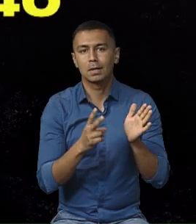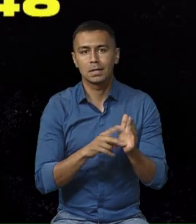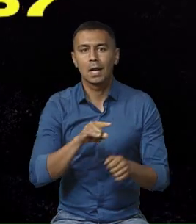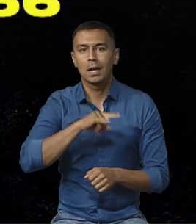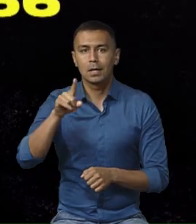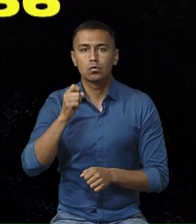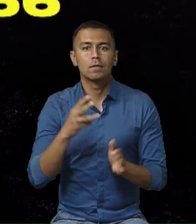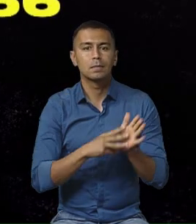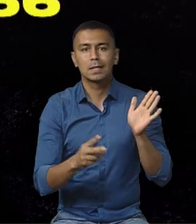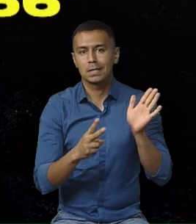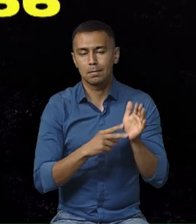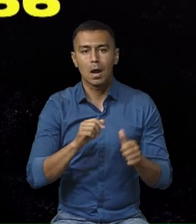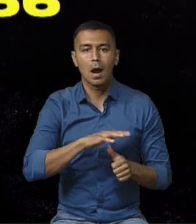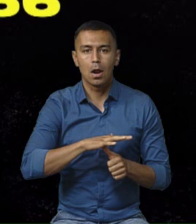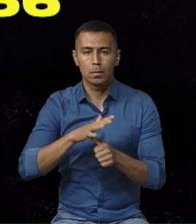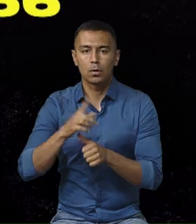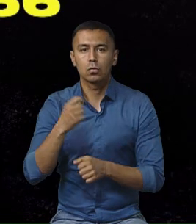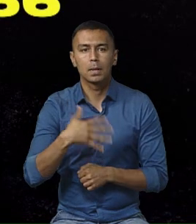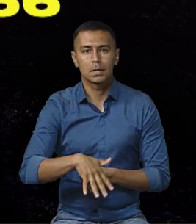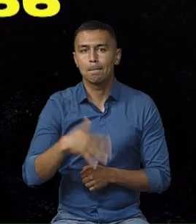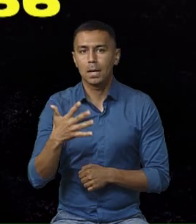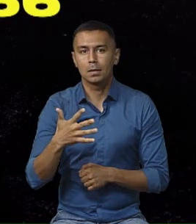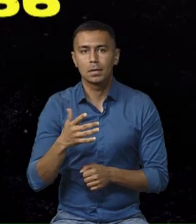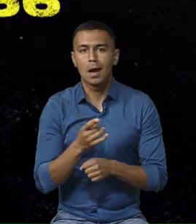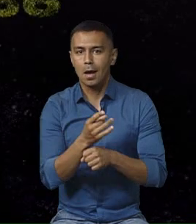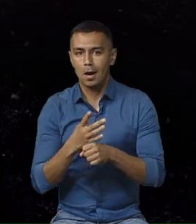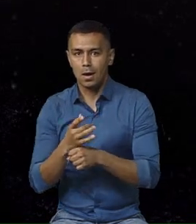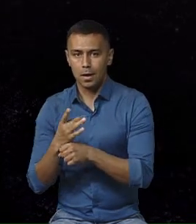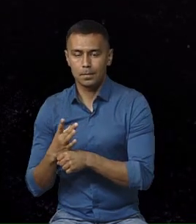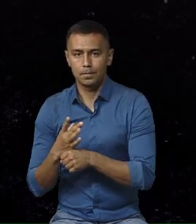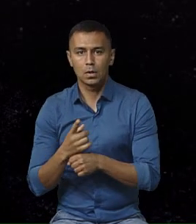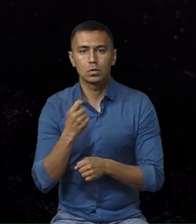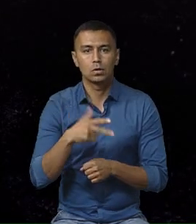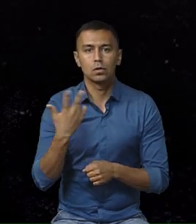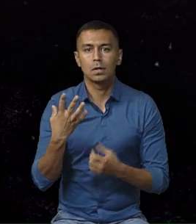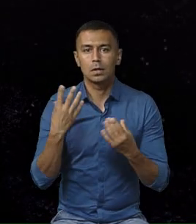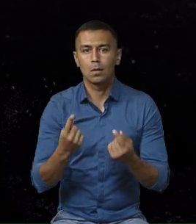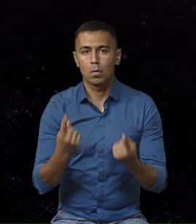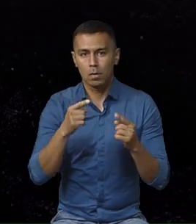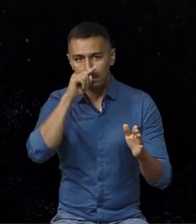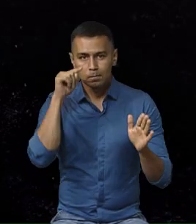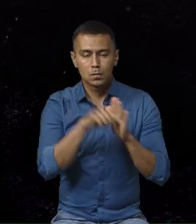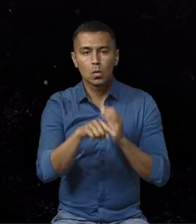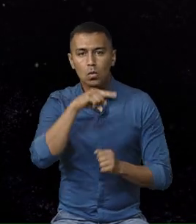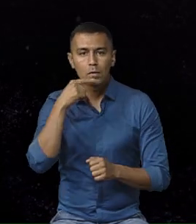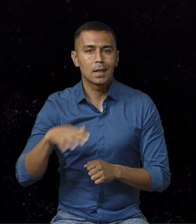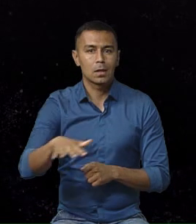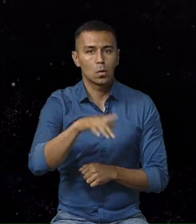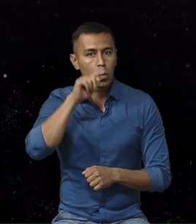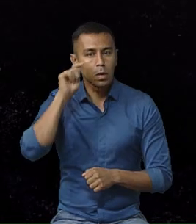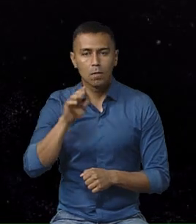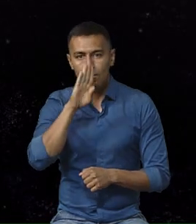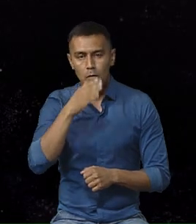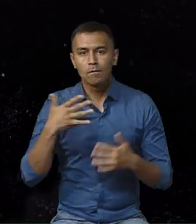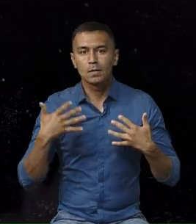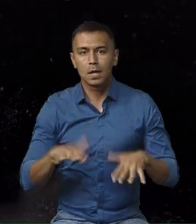літаків, 187 гелікоптерів та 155 крилатих ракет. За 134 дні повномасштабного вторгнення Росії на територію України ворог